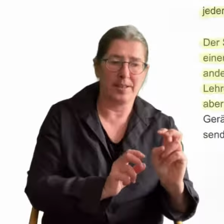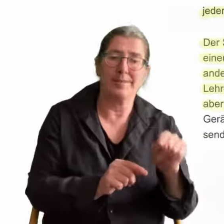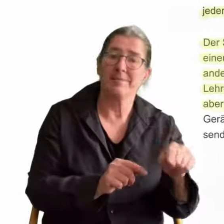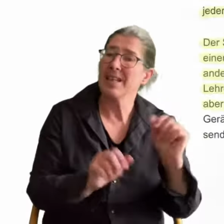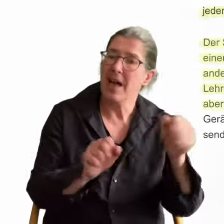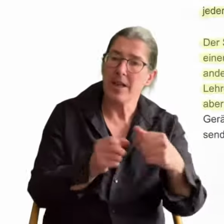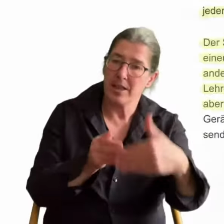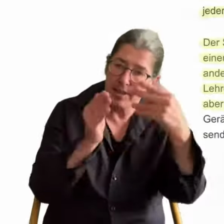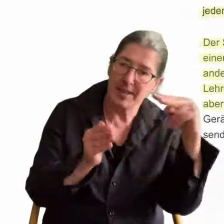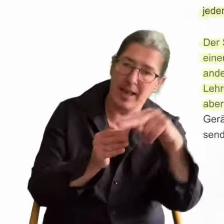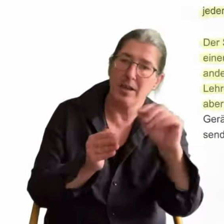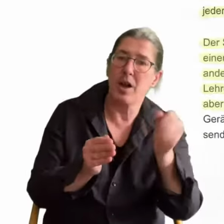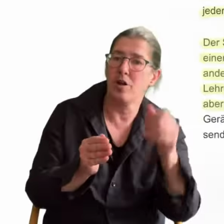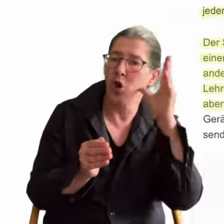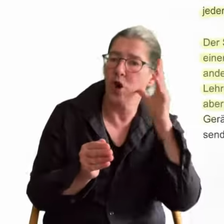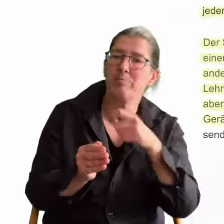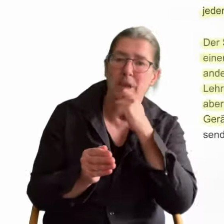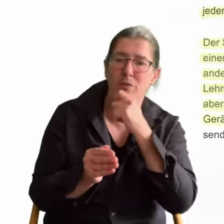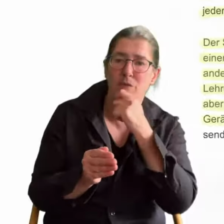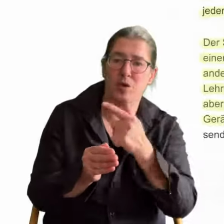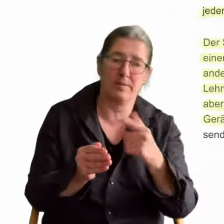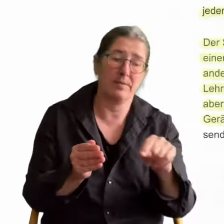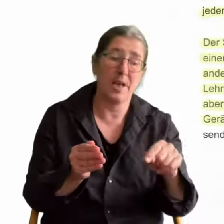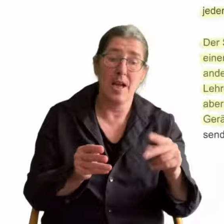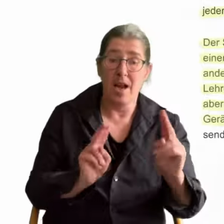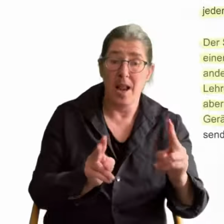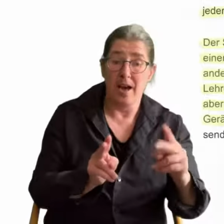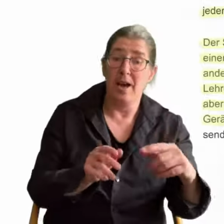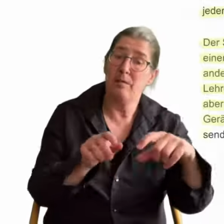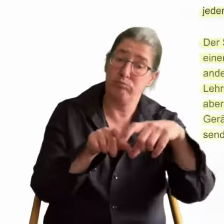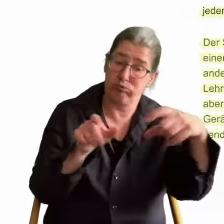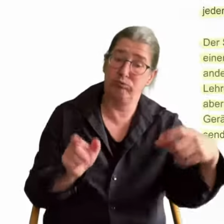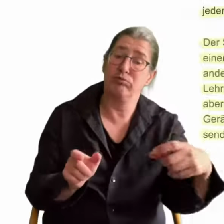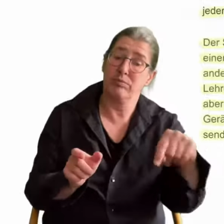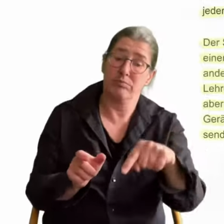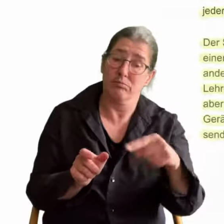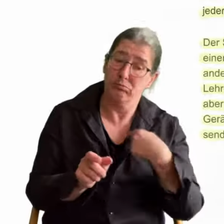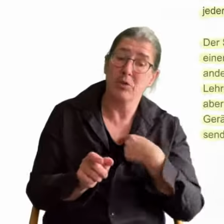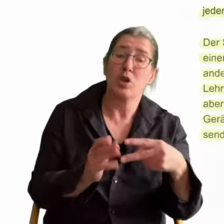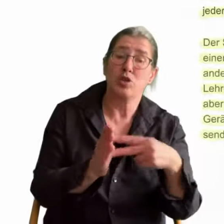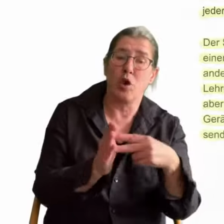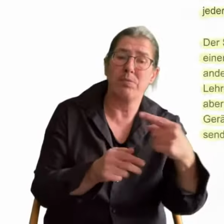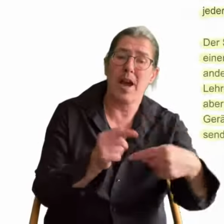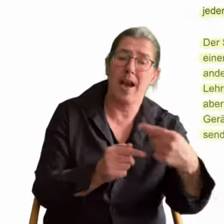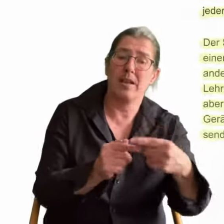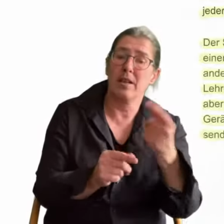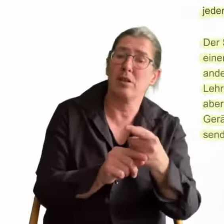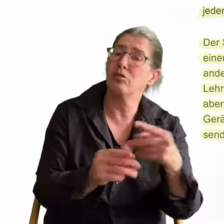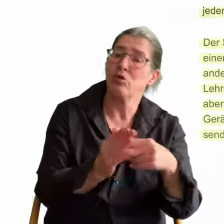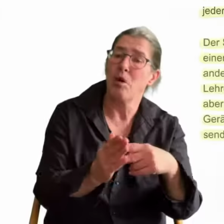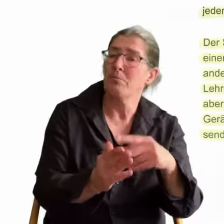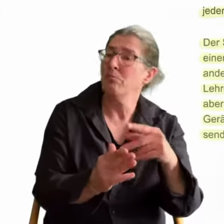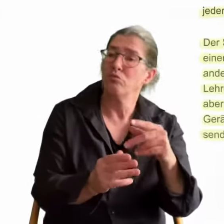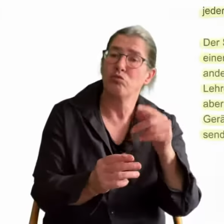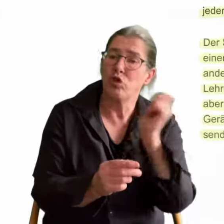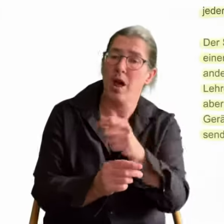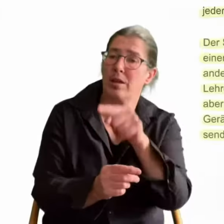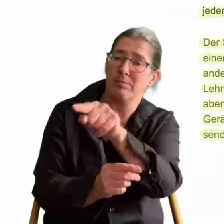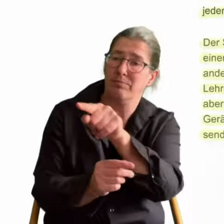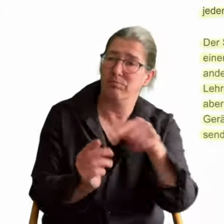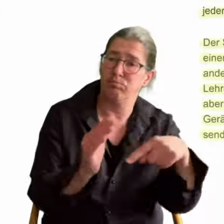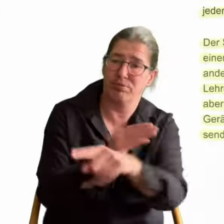kann ihn hören über ein mikrofon vor dem lehrer steht ein gerät mit dem man stromstöße an den schüler senden kann also der lehrer und der